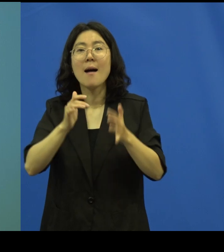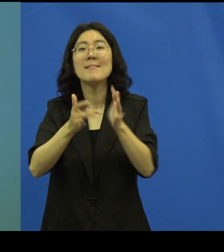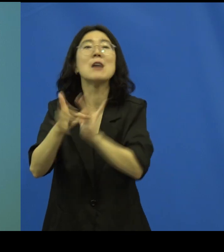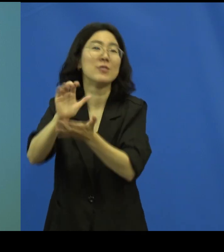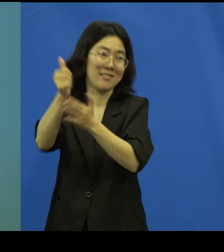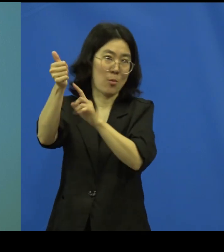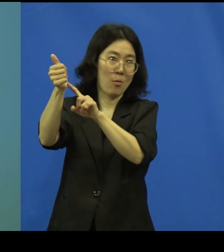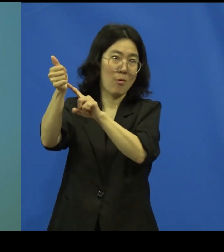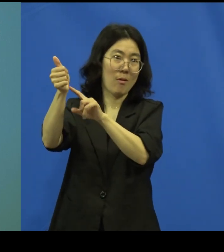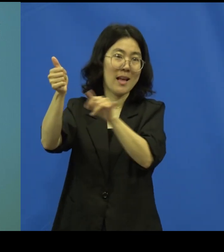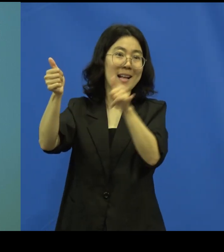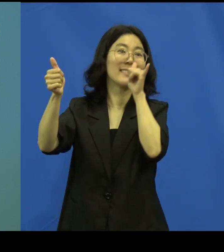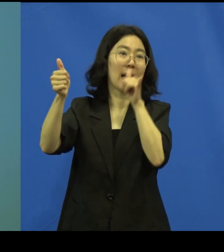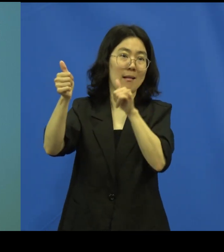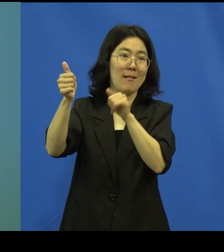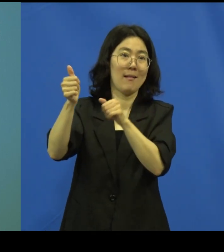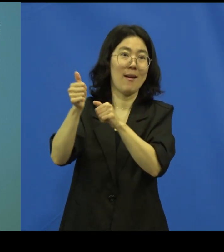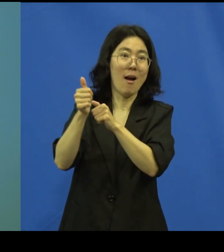두루마리를